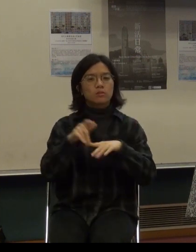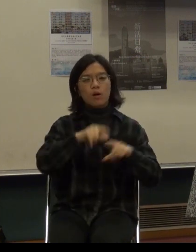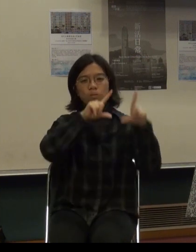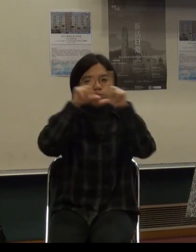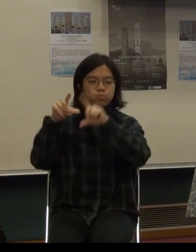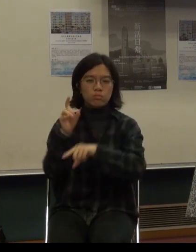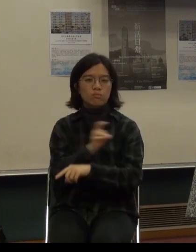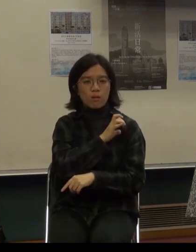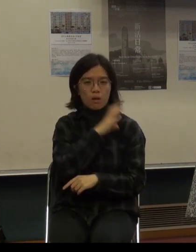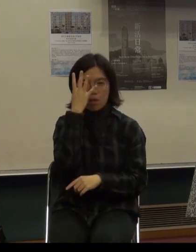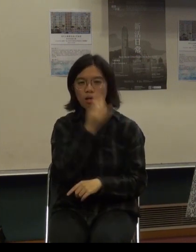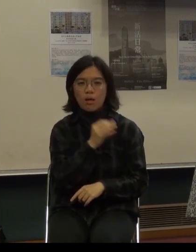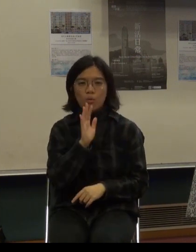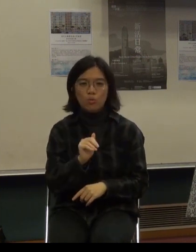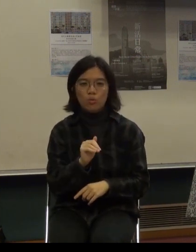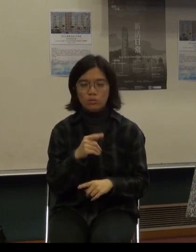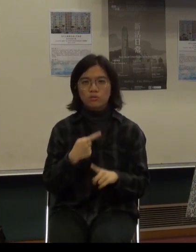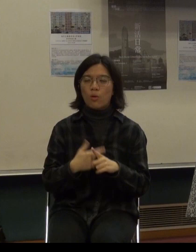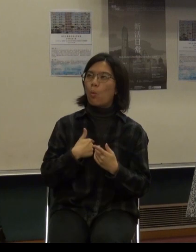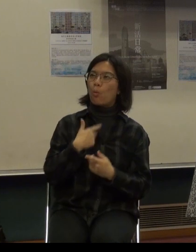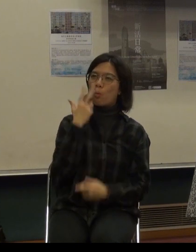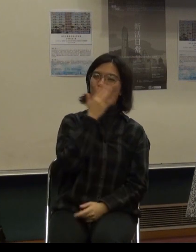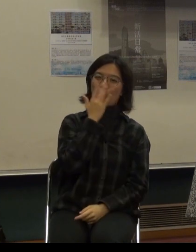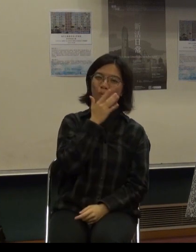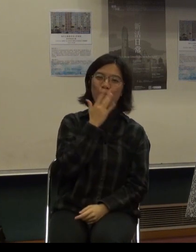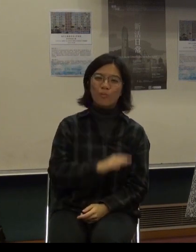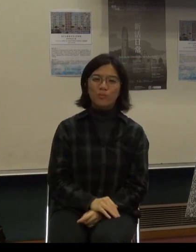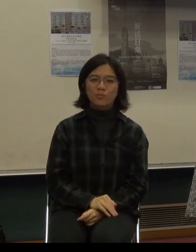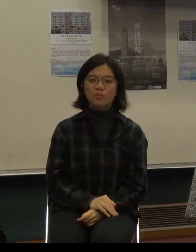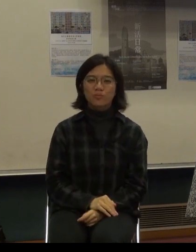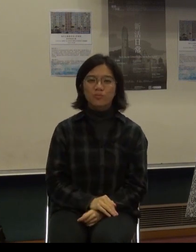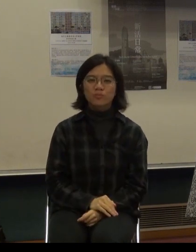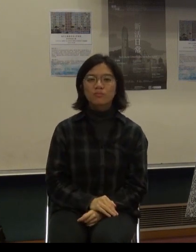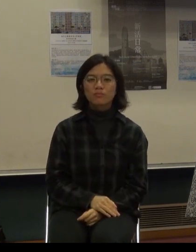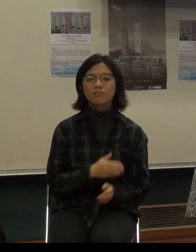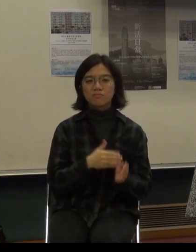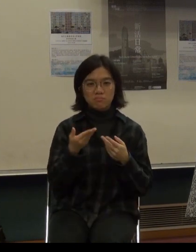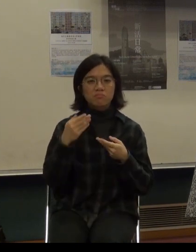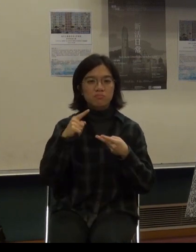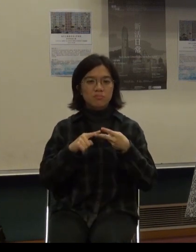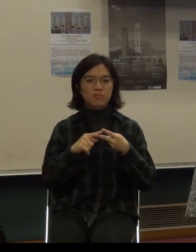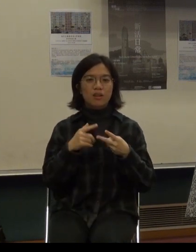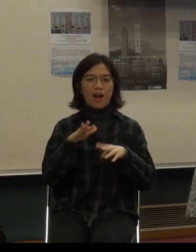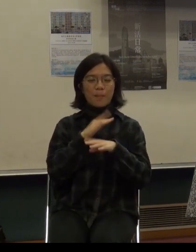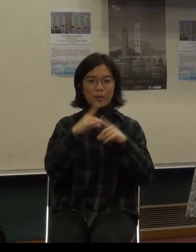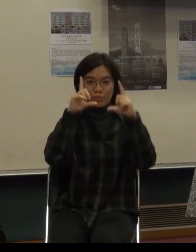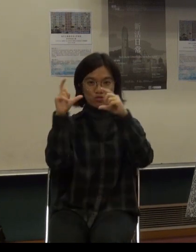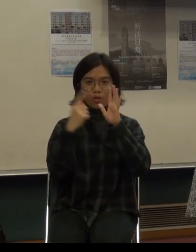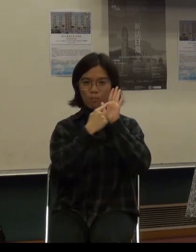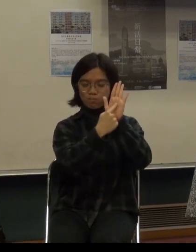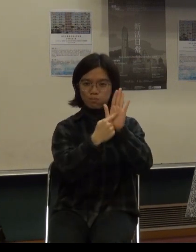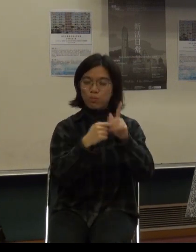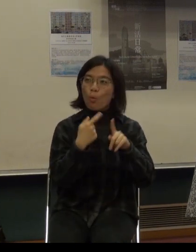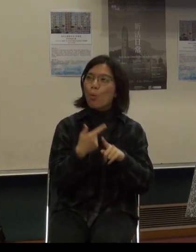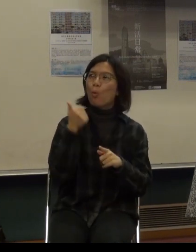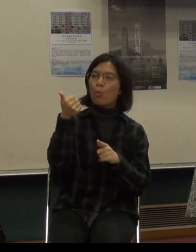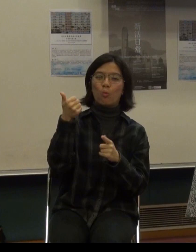得係好 fascinating 嘅呢個第一。第二咧，我都一路睇咧，見到嗰啲相覺得好精彩，因